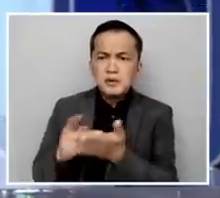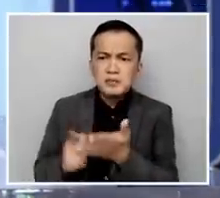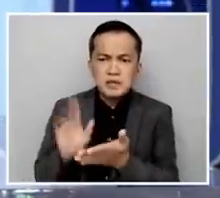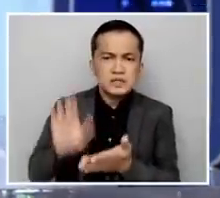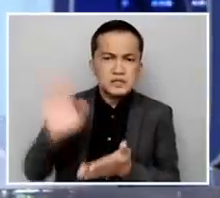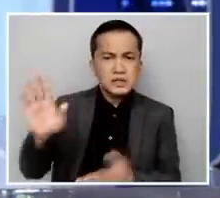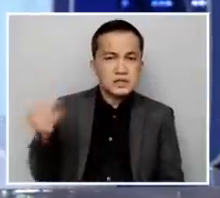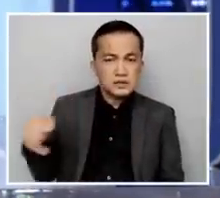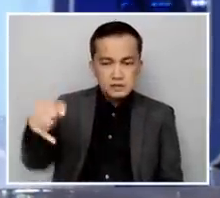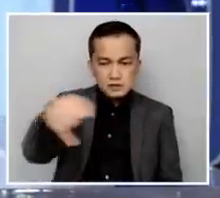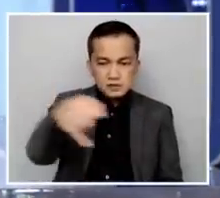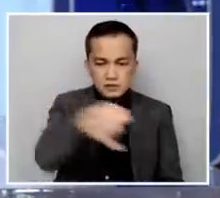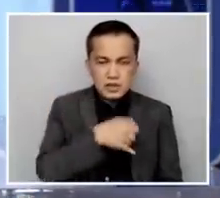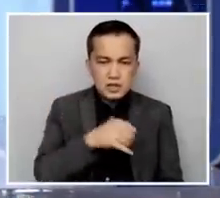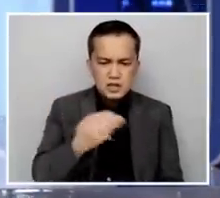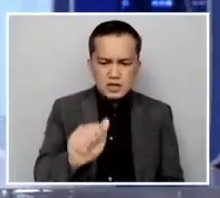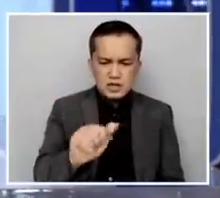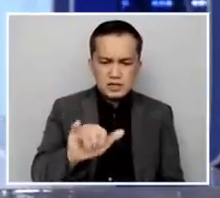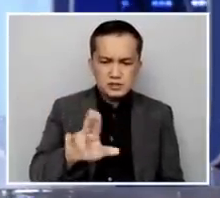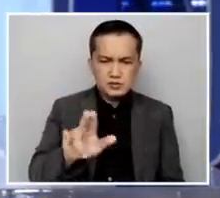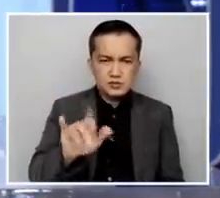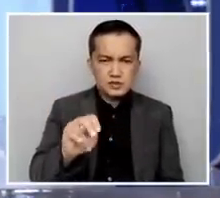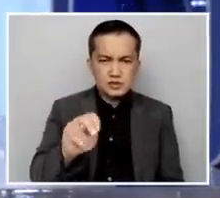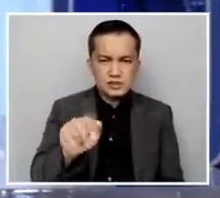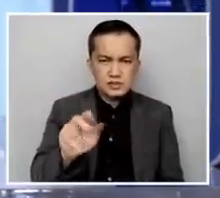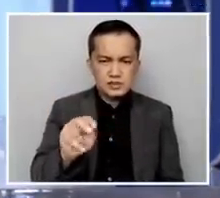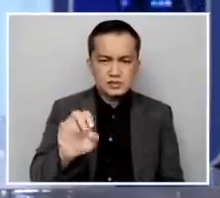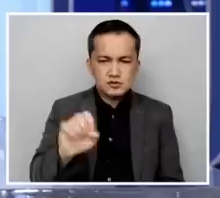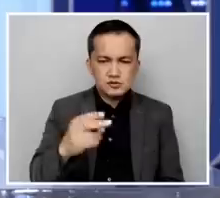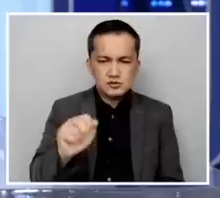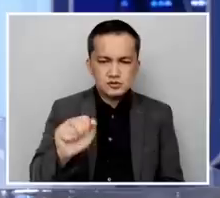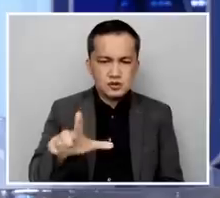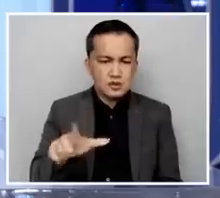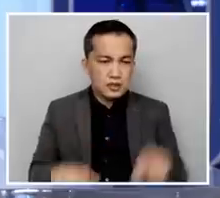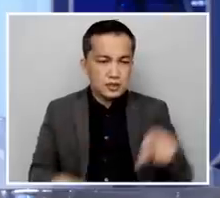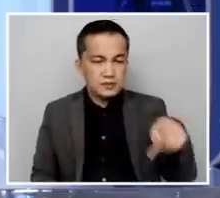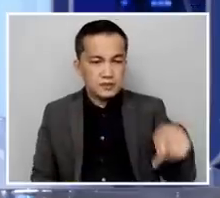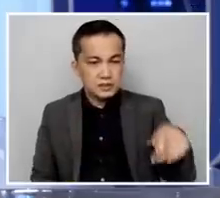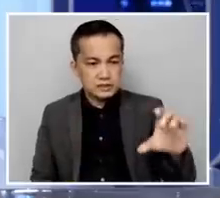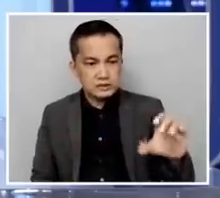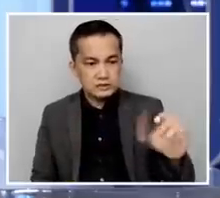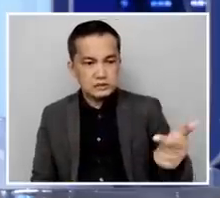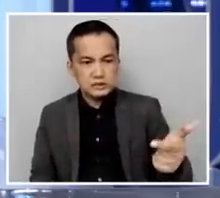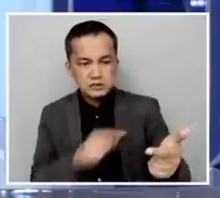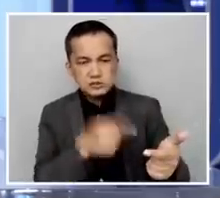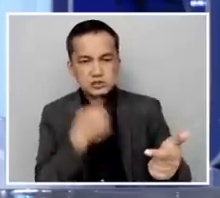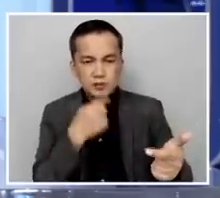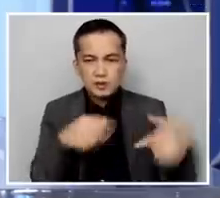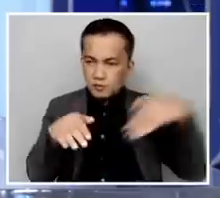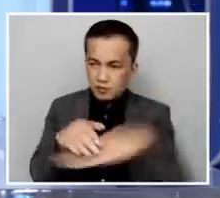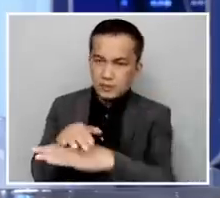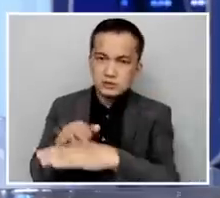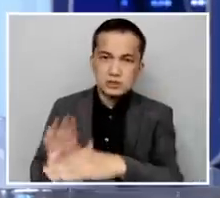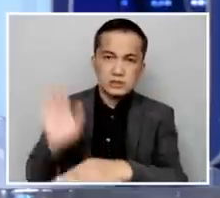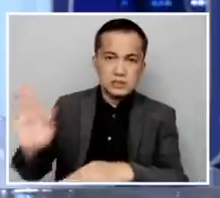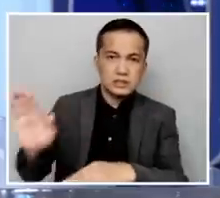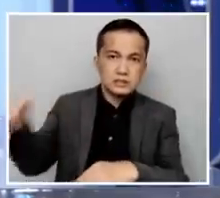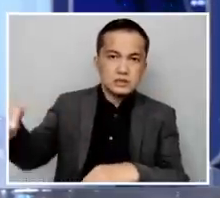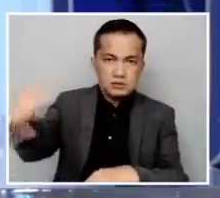ng China ang Ayungin Shoal at ang Philippine Coast Guard pa nga ang sinasabing pumasok sa kanilang